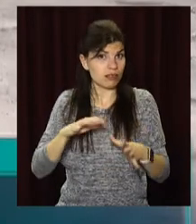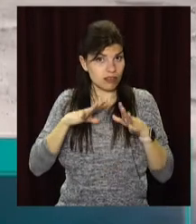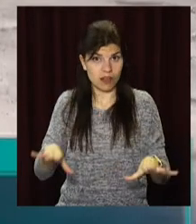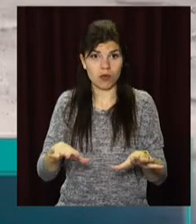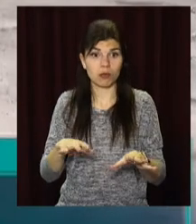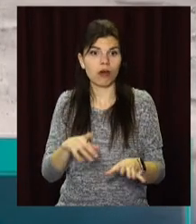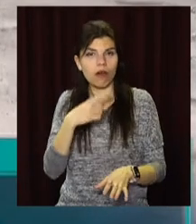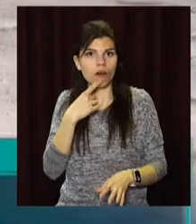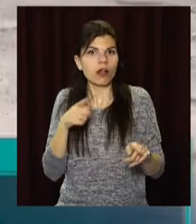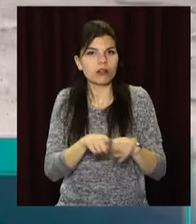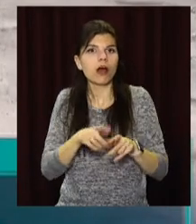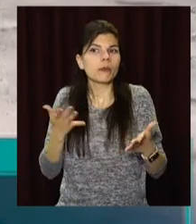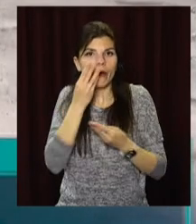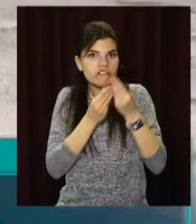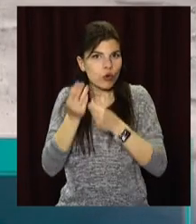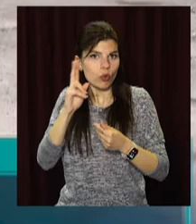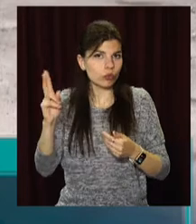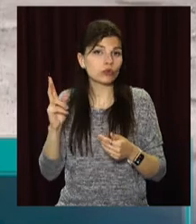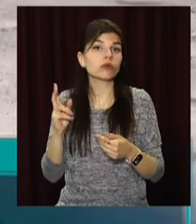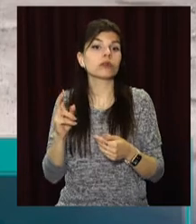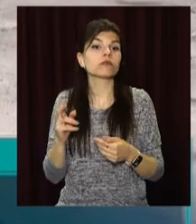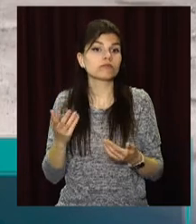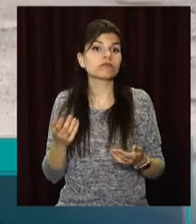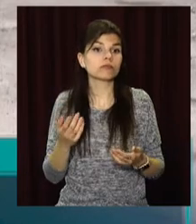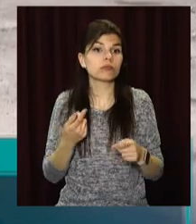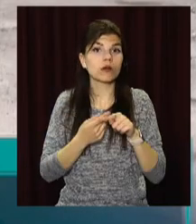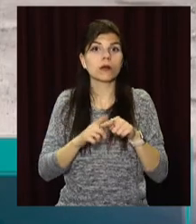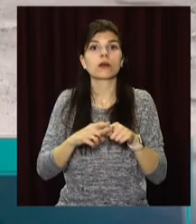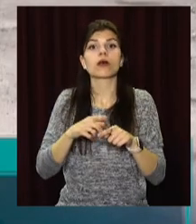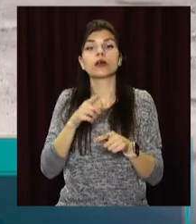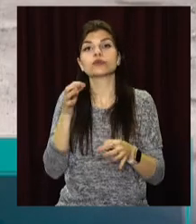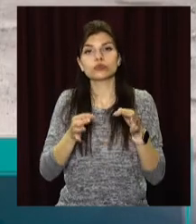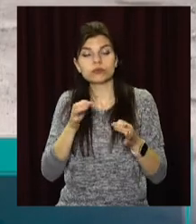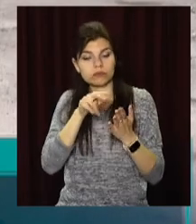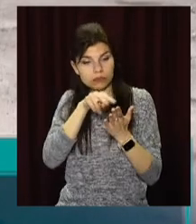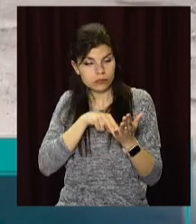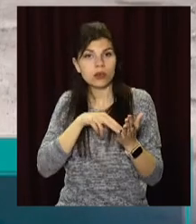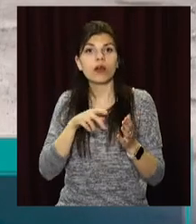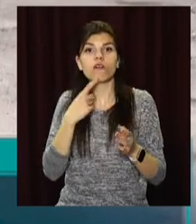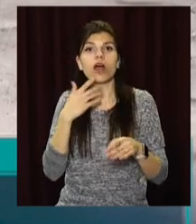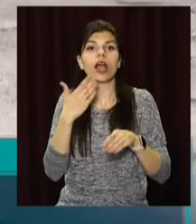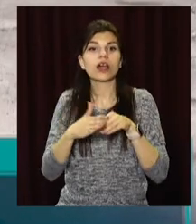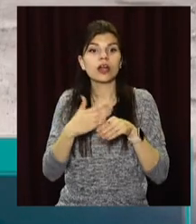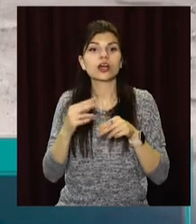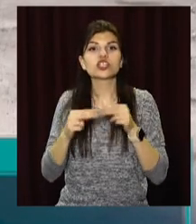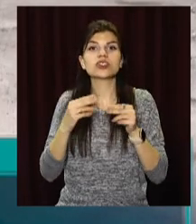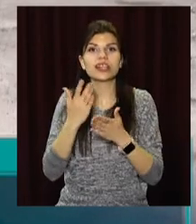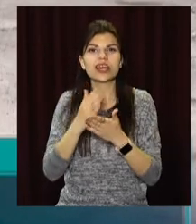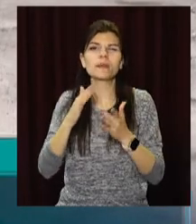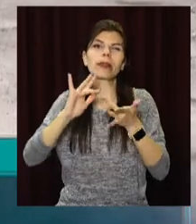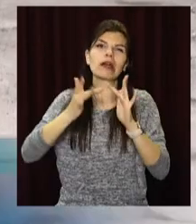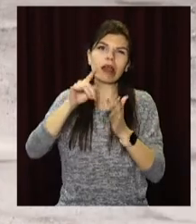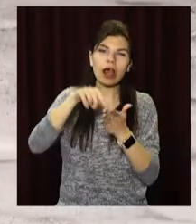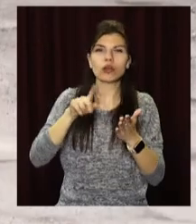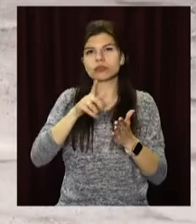може стати заручником такої ситуації, оскільки відповідність закон про електронну комерцію визначає отримання кредитів через систему інтернет з